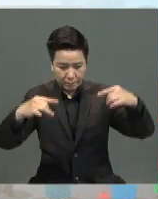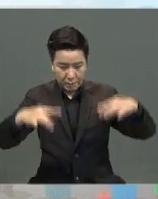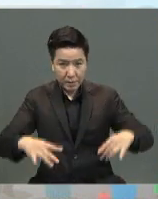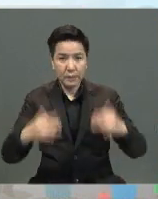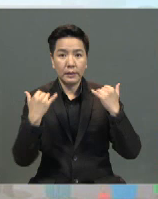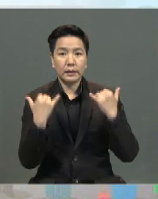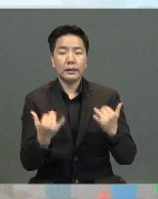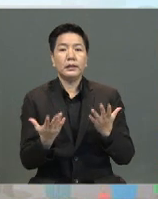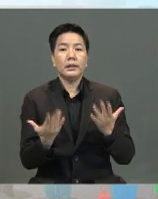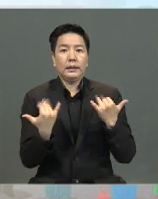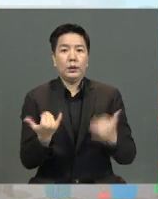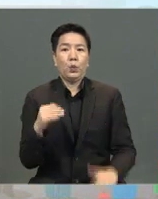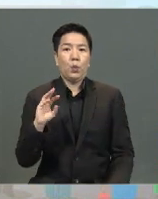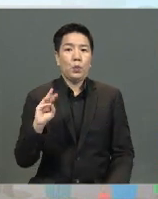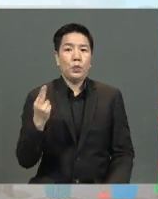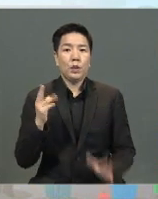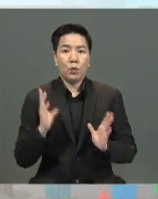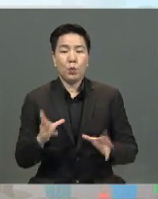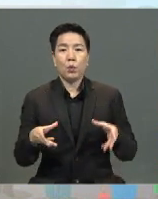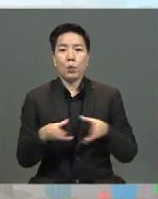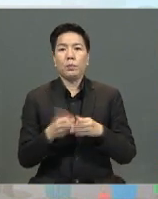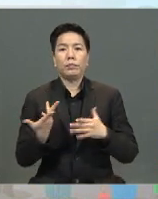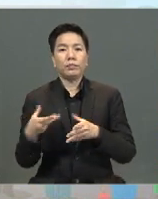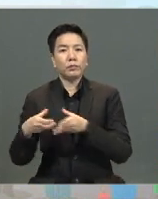แสนคนนั้นเคยได้รับการติดต่อจากทีมผู้พิทักษ์สิทธิ์แล้วแต่ไม่สามารถนัดพบได้เนื่องจากที่อยู่จริงในปัจจุบันไม่ตรงกับที่ได้ลงทะเบียนไว้ตอนขอทบทวน10ตัวเอง 6